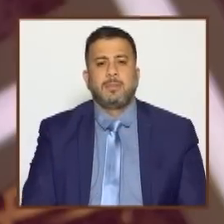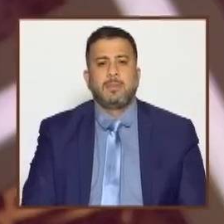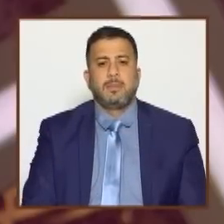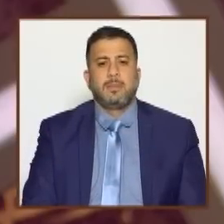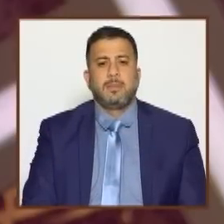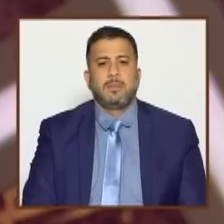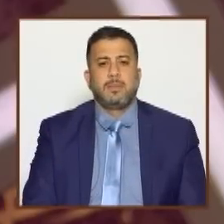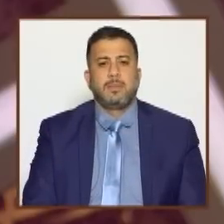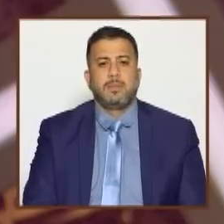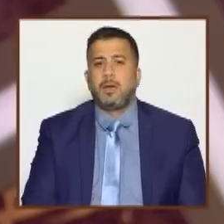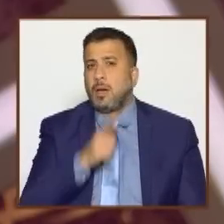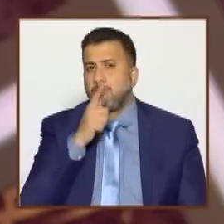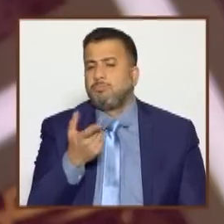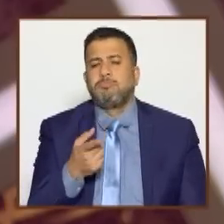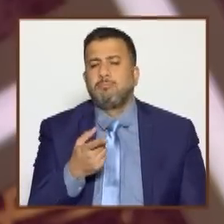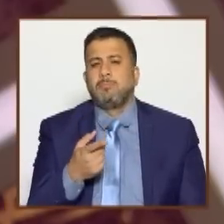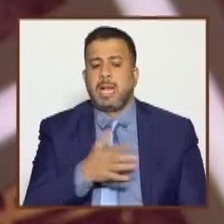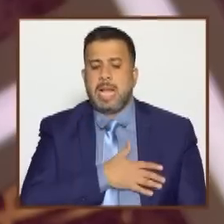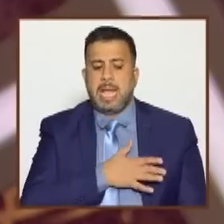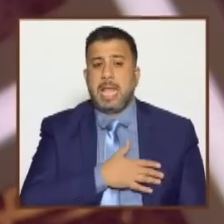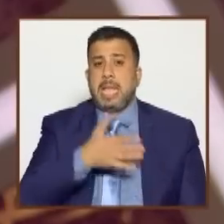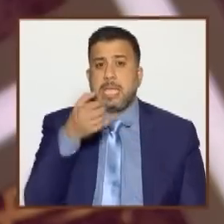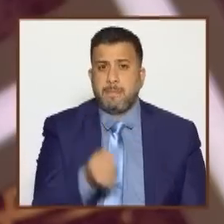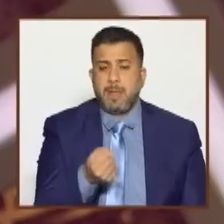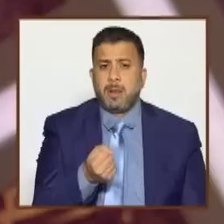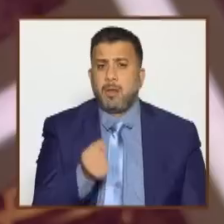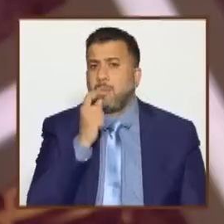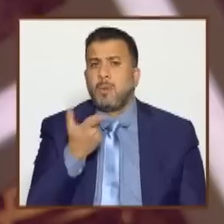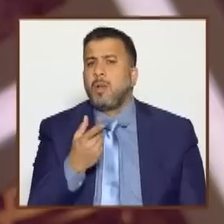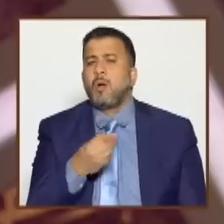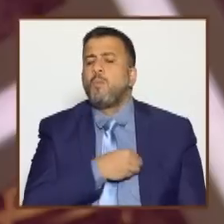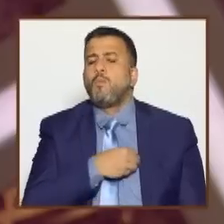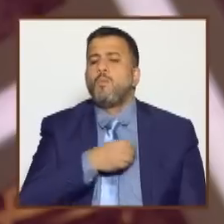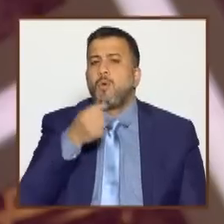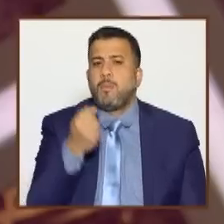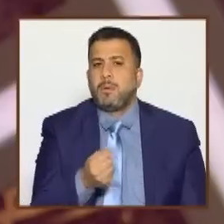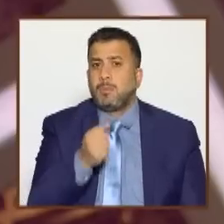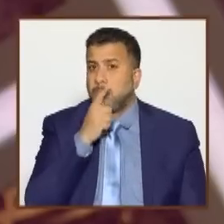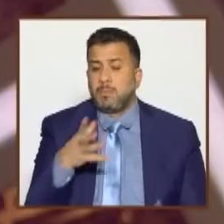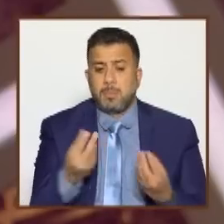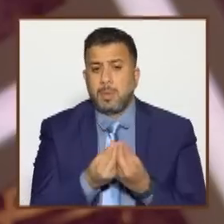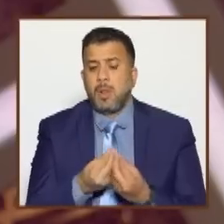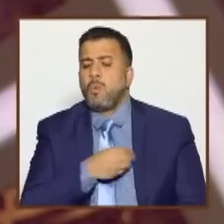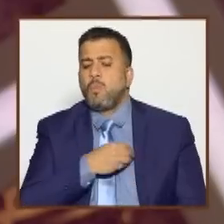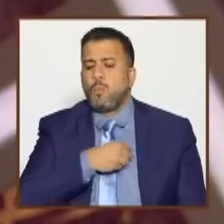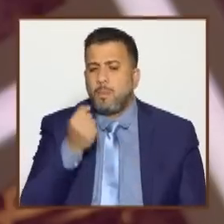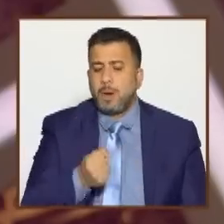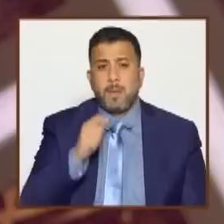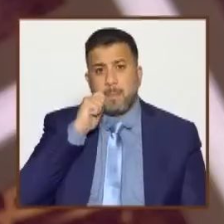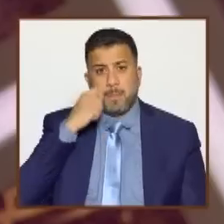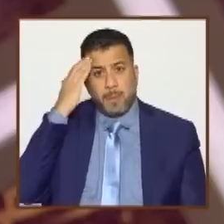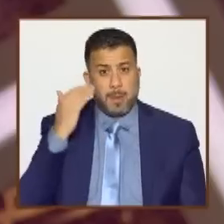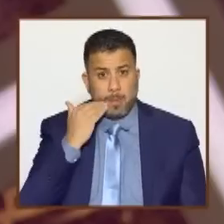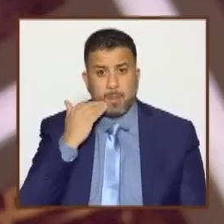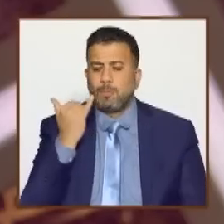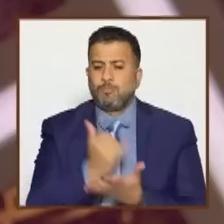يذكر الأخوة الإيمانية ويجعل المؤمنين بعضهم أولياء بعض. قل جل وعلا والمؤمنون والمؤمنات بعضهم